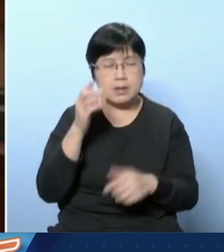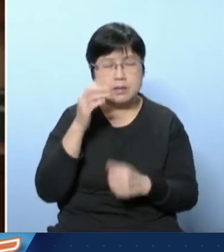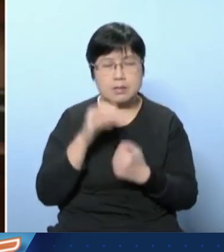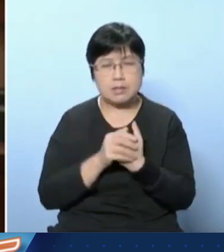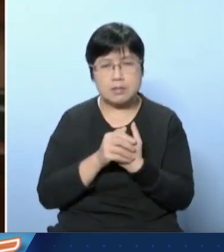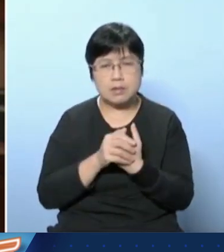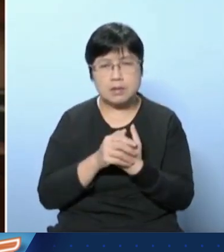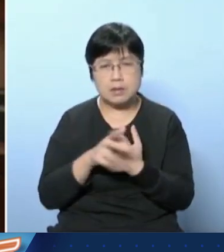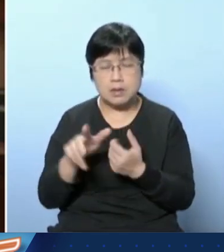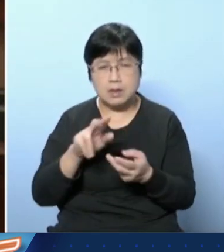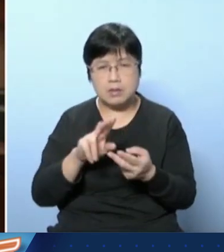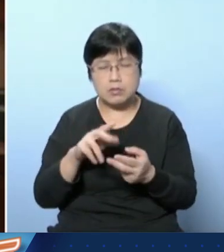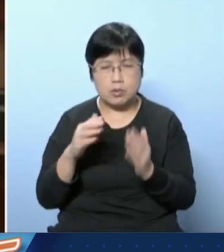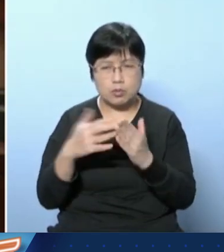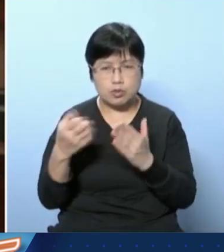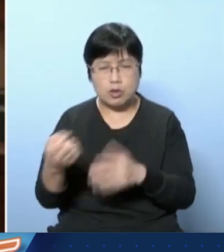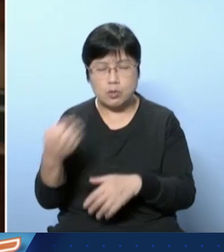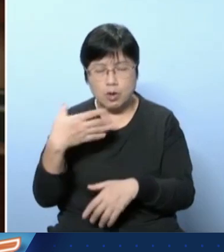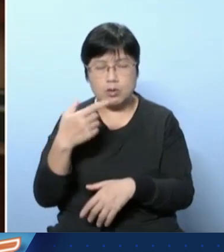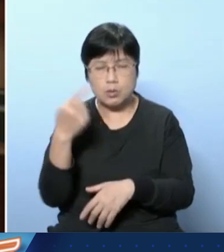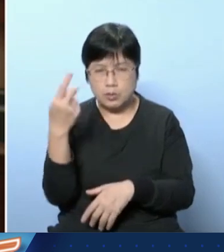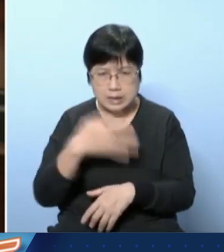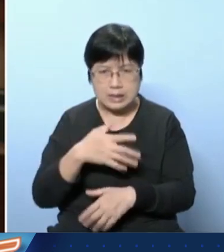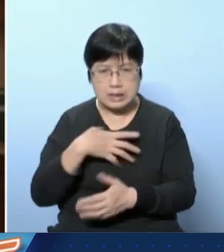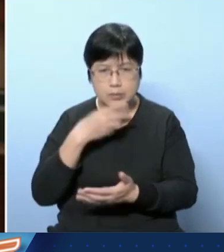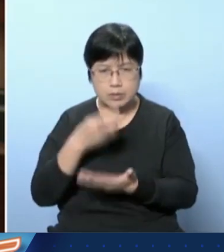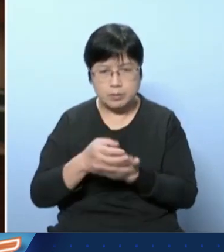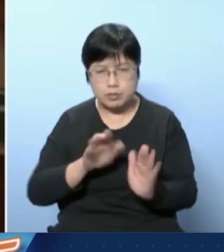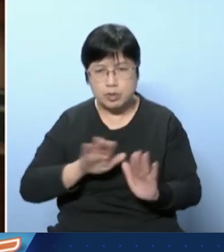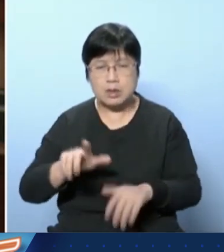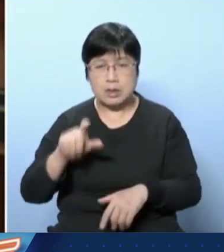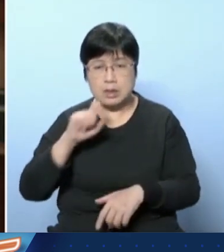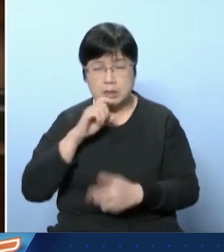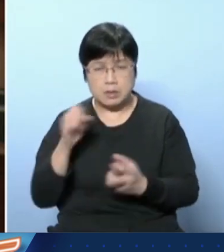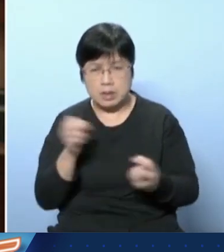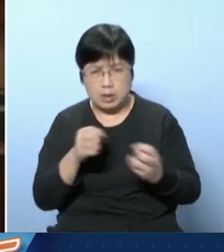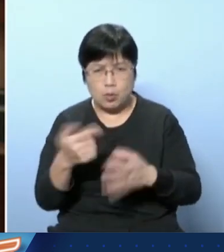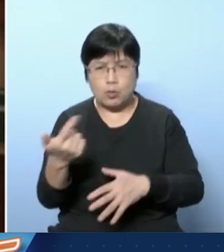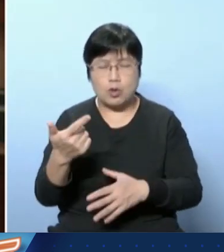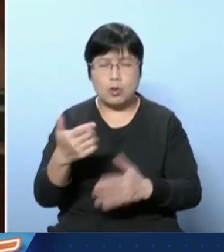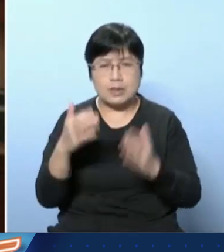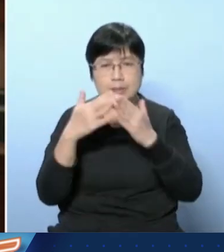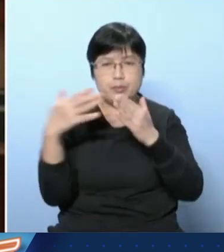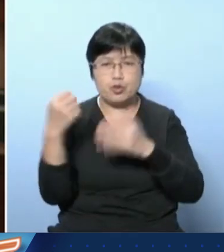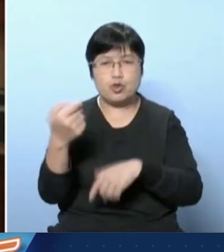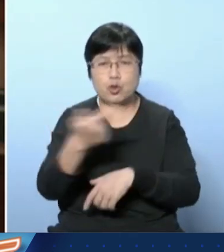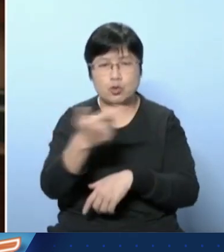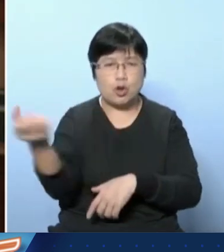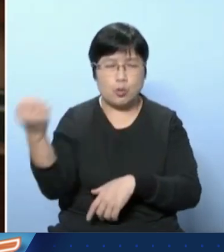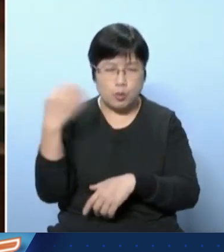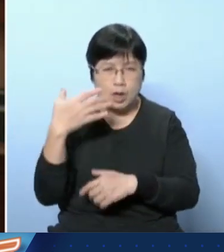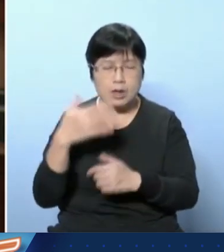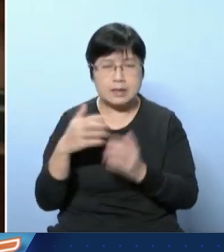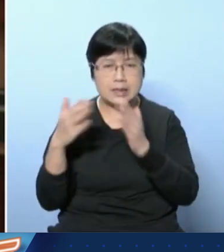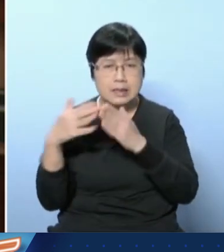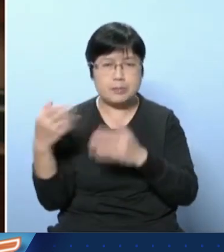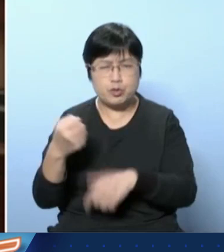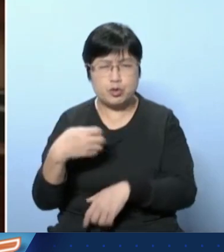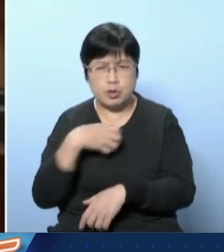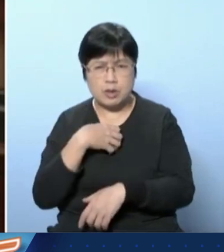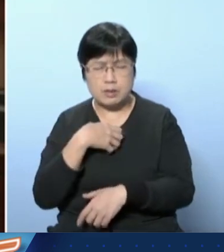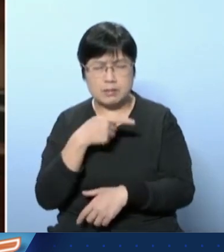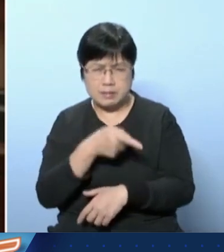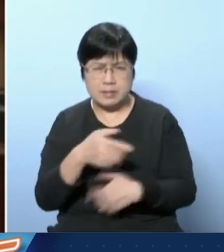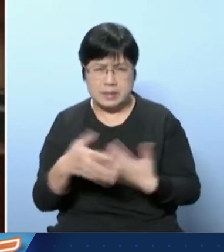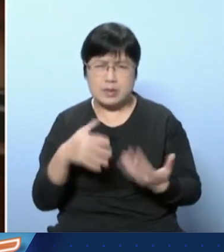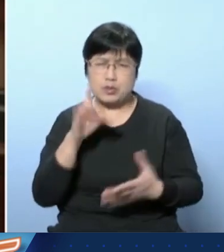一方面咧，局長亦都多次講過啦，即係會去小心處理啦。而另一方面，我聽得更加多嘅咧，就係好多業主啊，同我哋講啊，即係佢業主都係覺得喂，呢